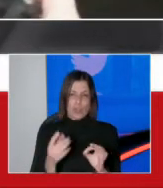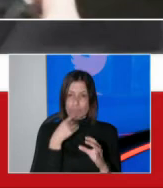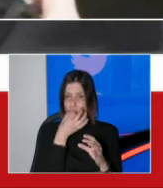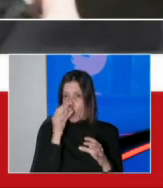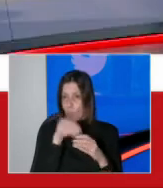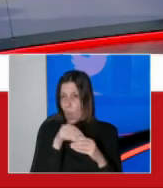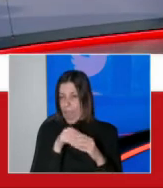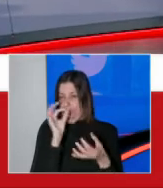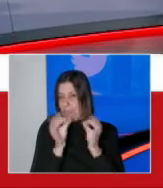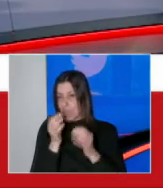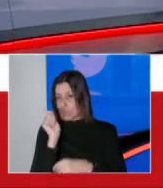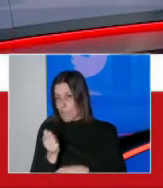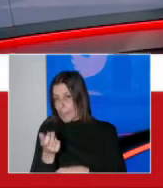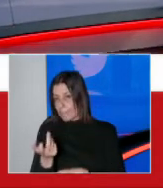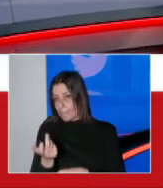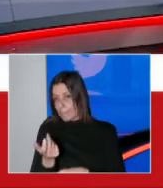השופטים?